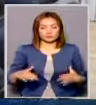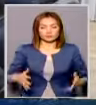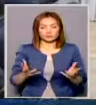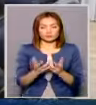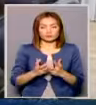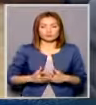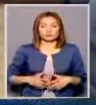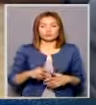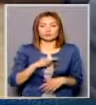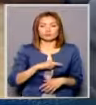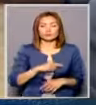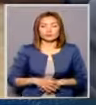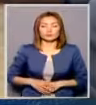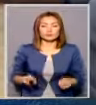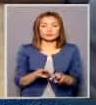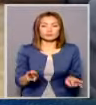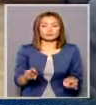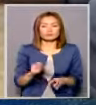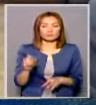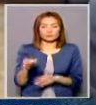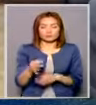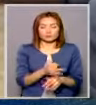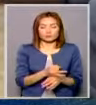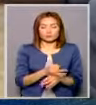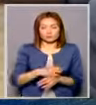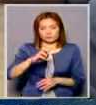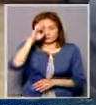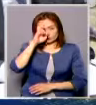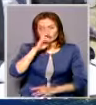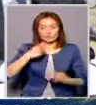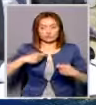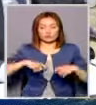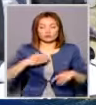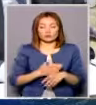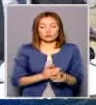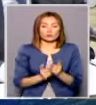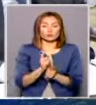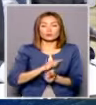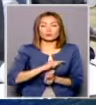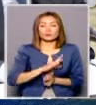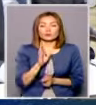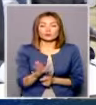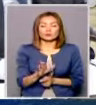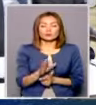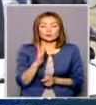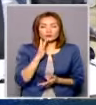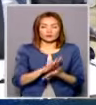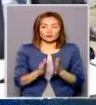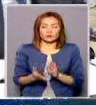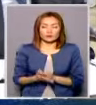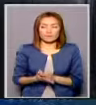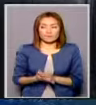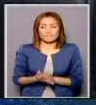техническому регламенту премьер-министр получил уполномоченным государственным органом внести предложение для выявления обстоятельств